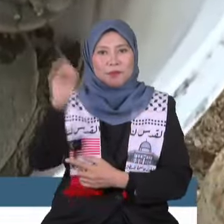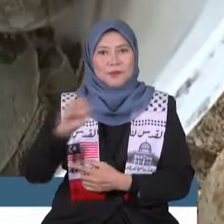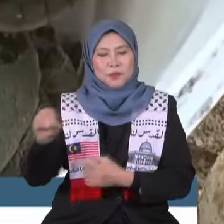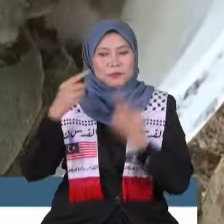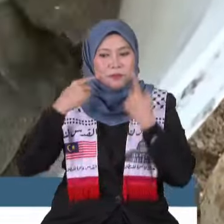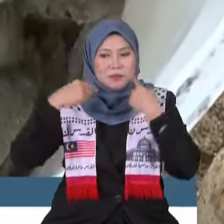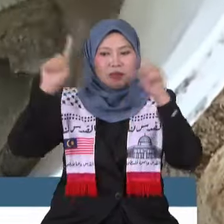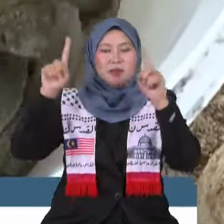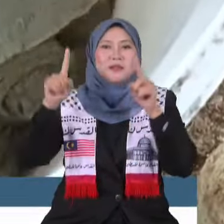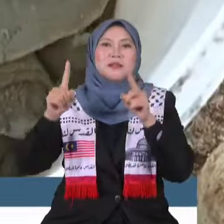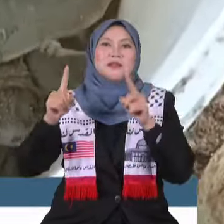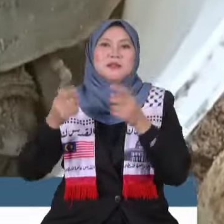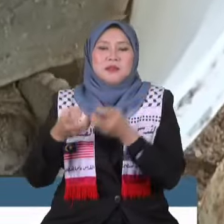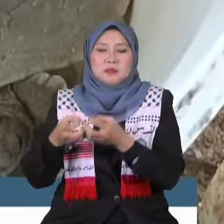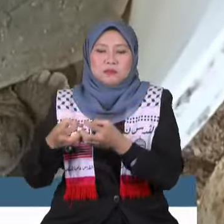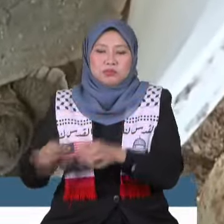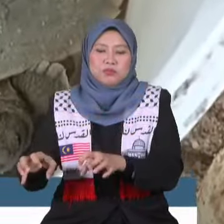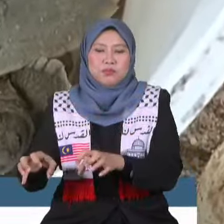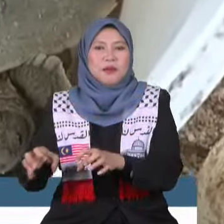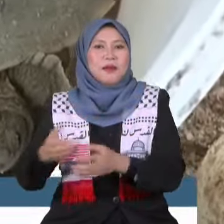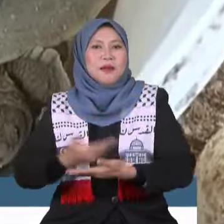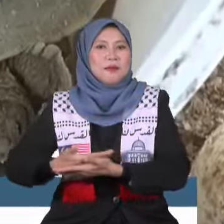berjaya ditetaskan.